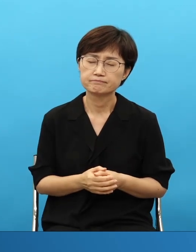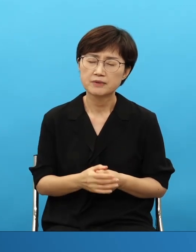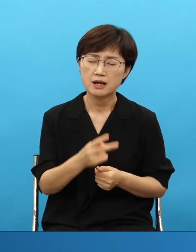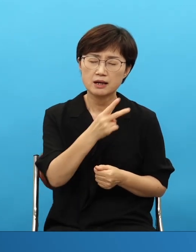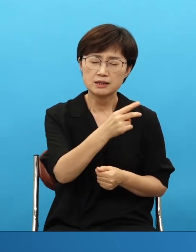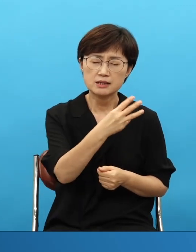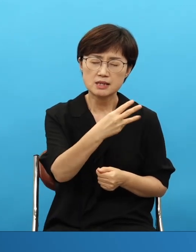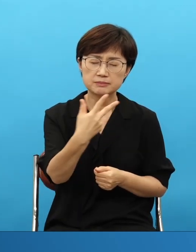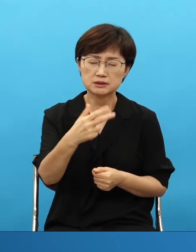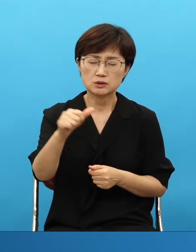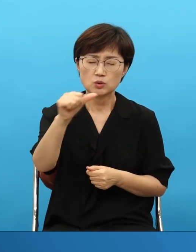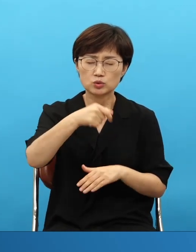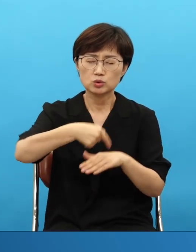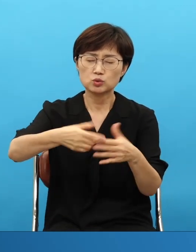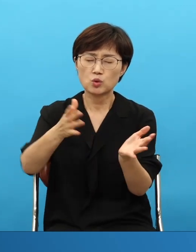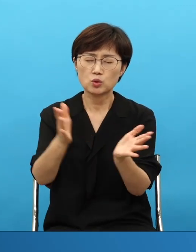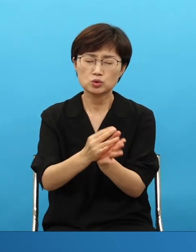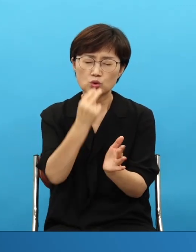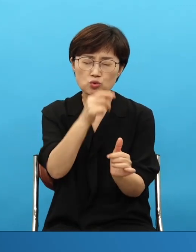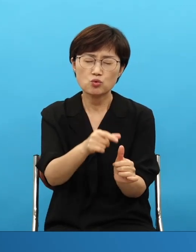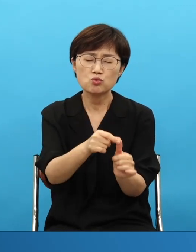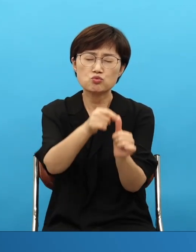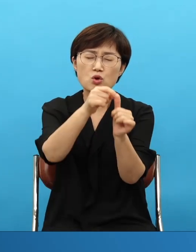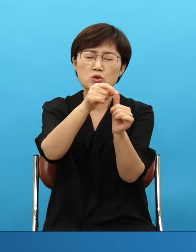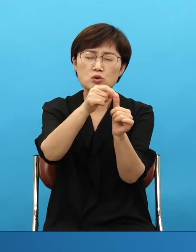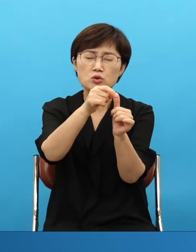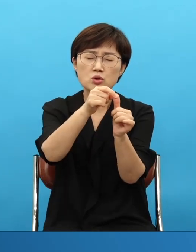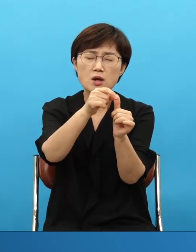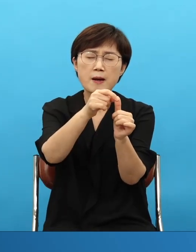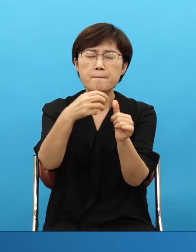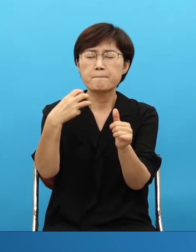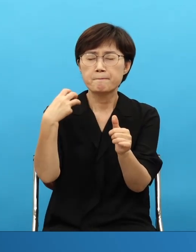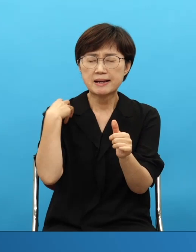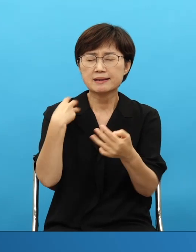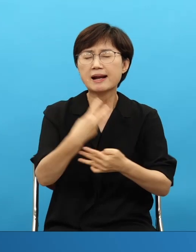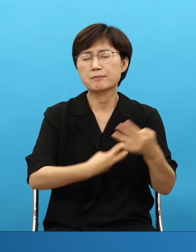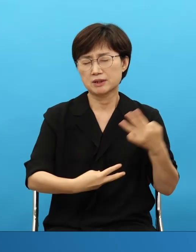237 5천 종족 살릴 렘넌트가 일어나게